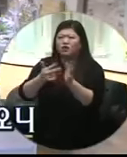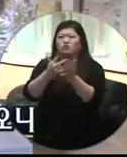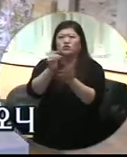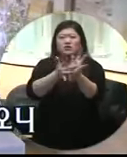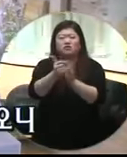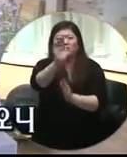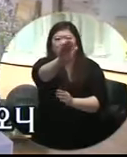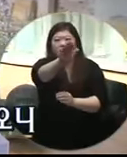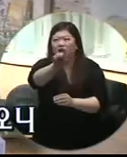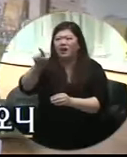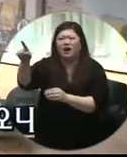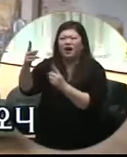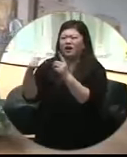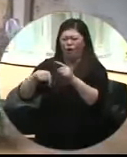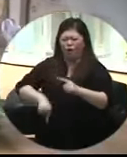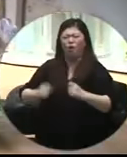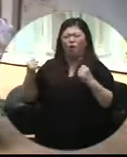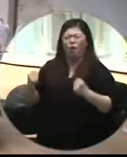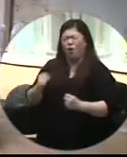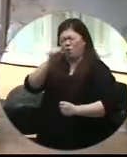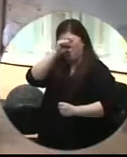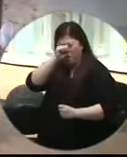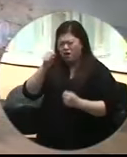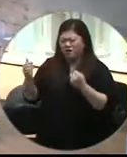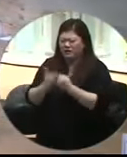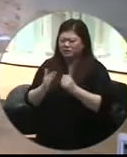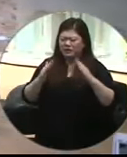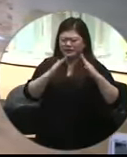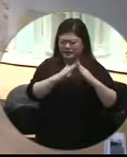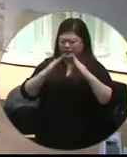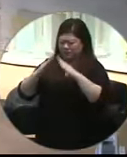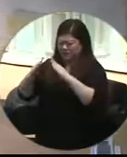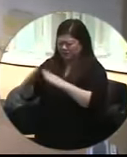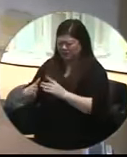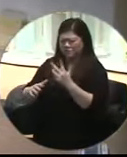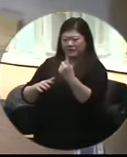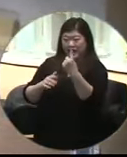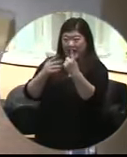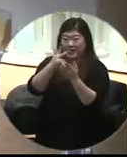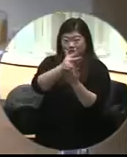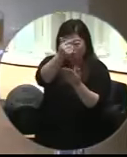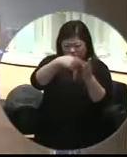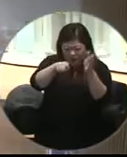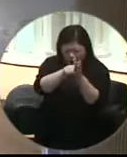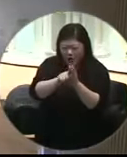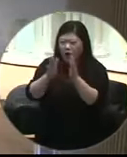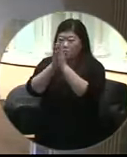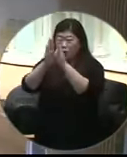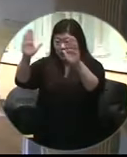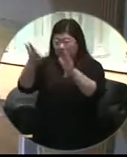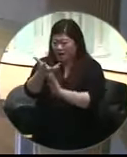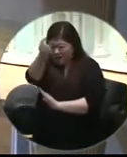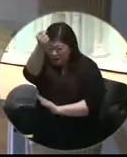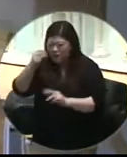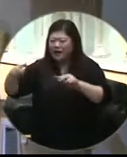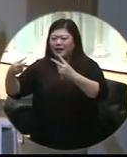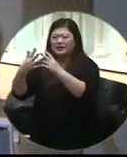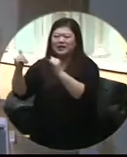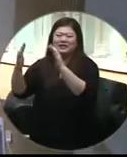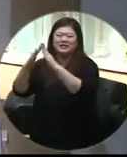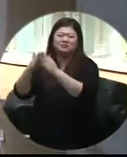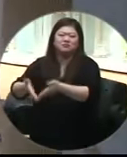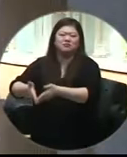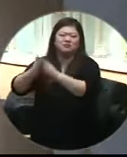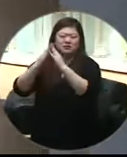주여 우리가 여기 있는 것이 좋사오니 우리가 초막 셋을 짓되 하나는 주를 위하여 하나는 모세를 위하여 하나는 엘리야를 위하여 하사이다